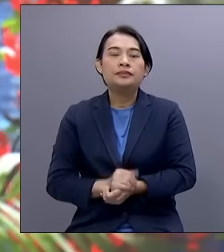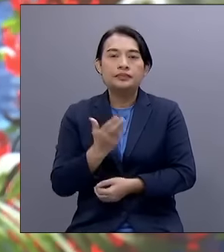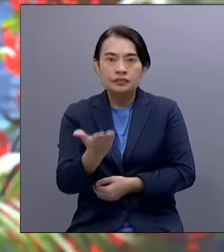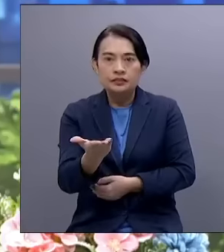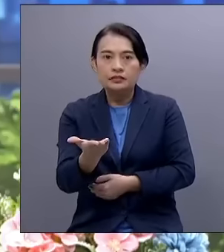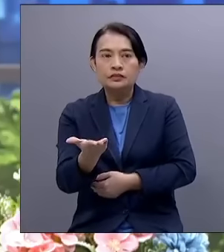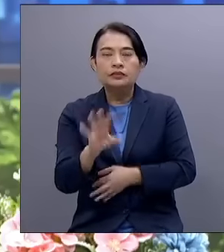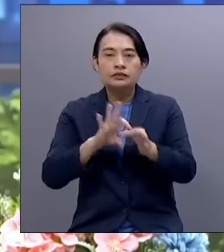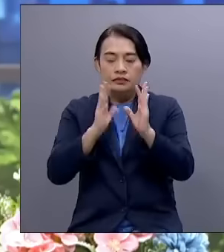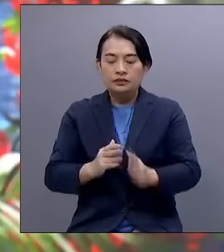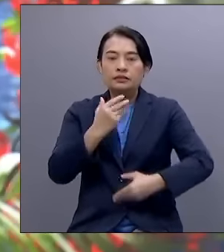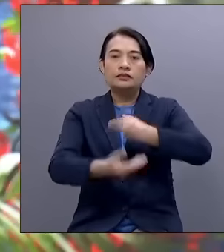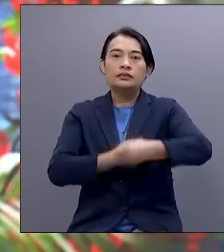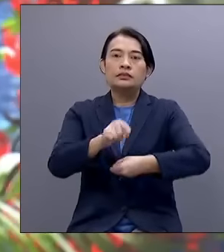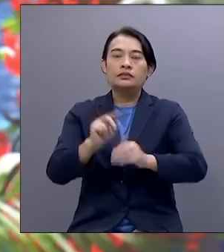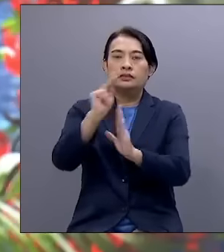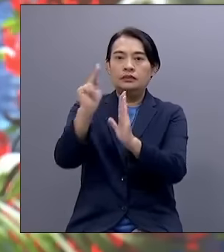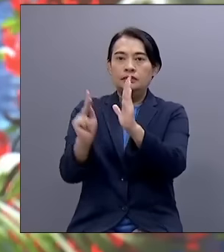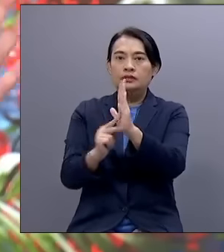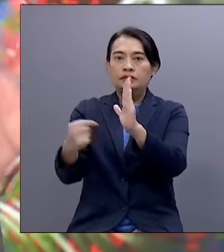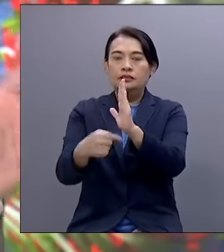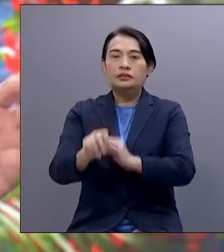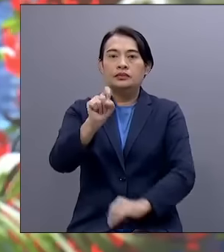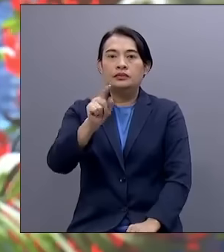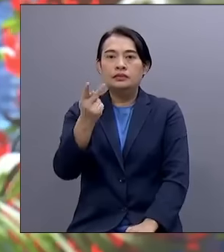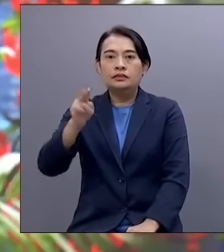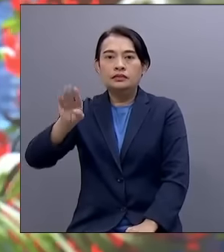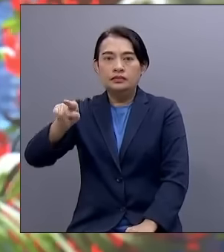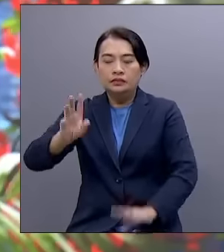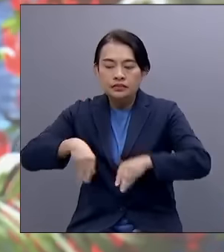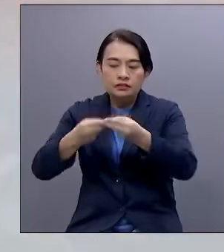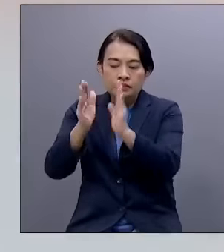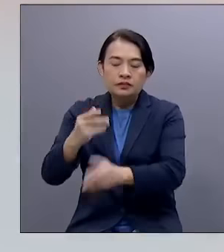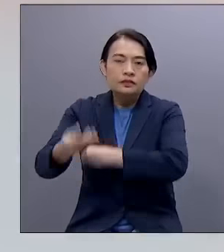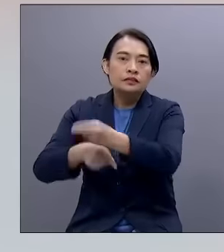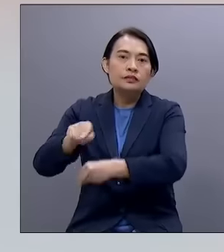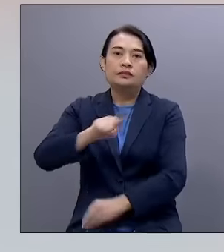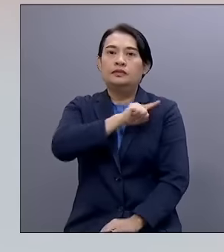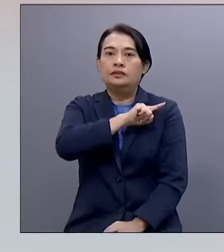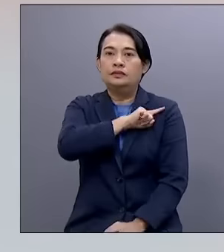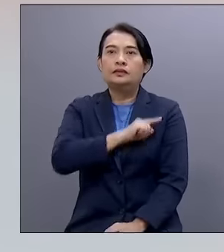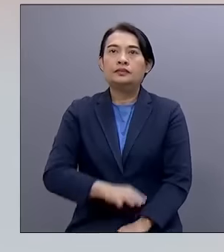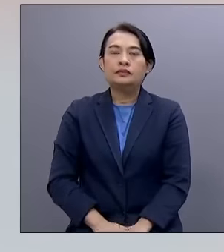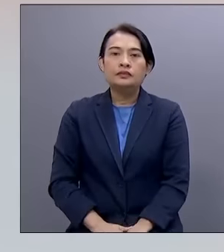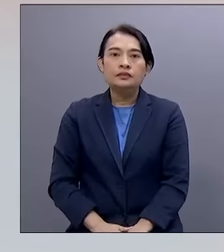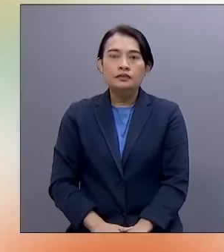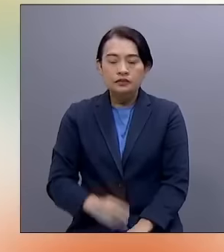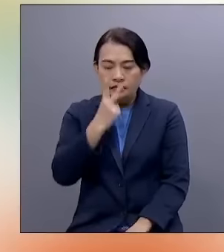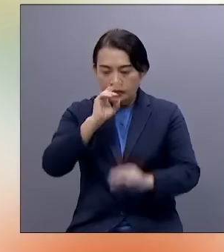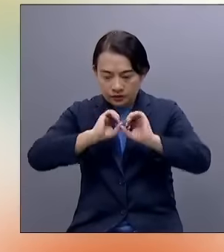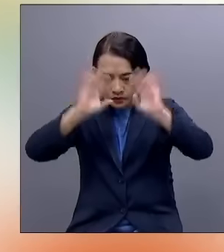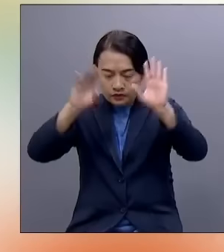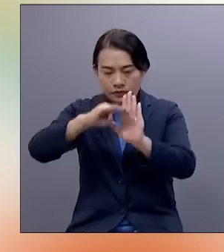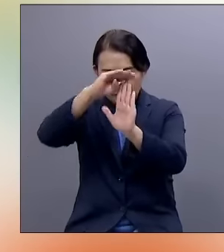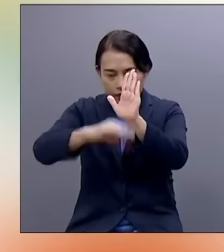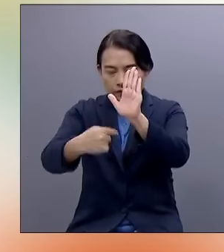ไปอยู่ที่ผู้ขายอ่าเพราะฉะนั้นเนี่คือกฎหมายเนี่ยถ้าเป็นกฎหมายสคบเนี่ยมันจะไปผลักภาระให้กับผู้ขายมากขึ้นอ่าแต่ก็ชัดเจนมากขึ้นชดในกรณีของ